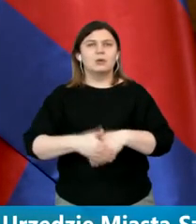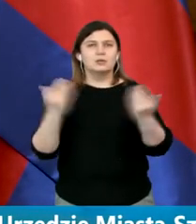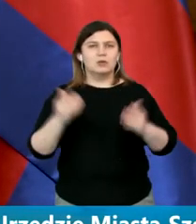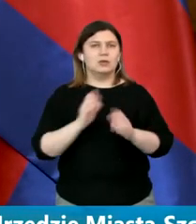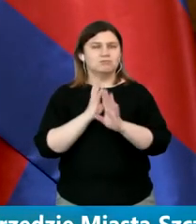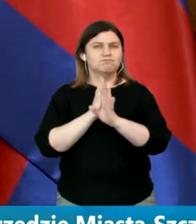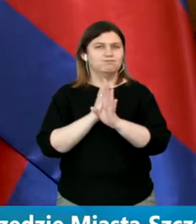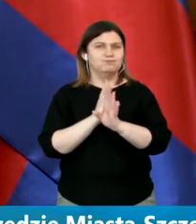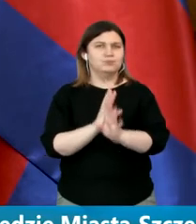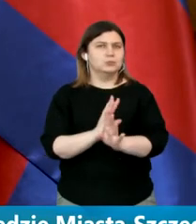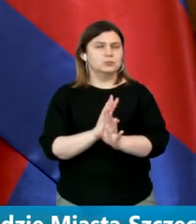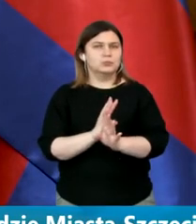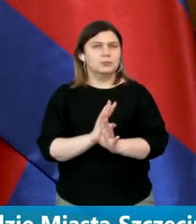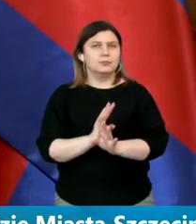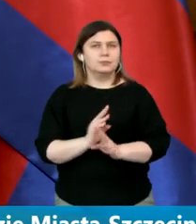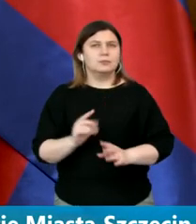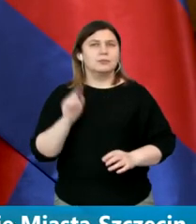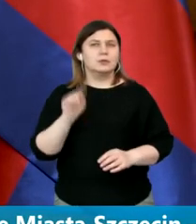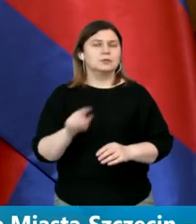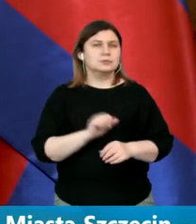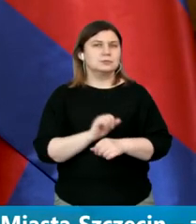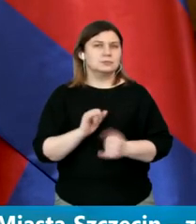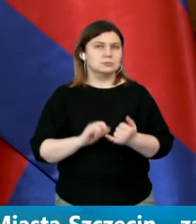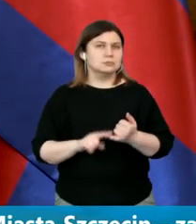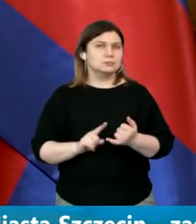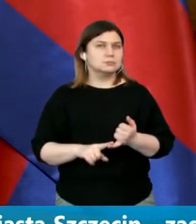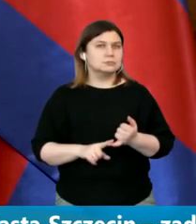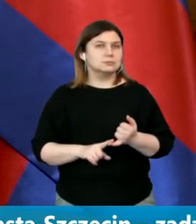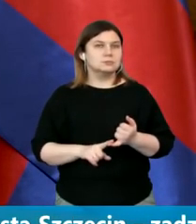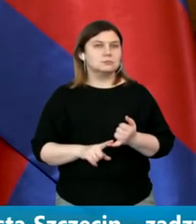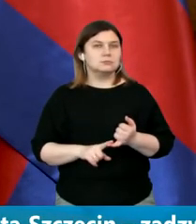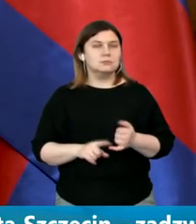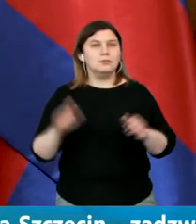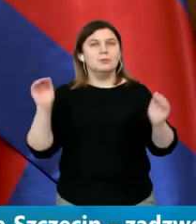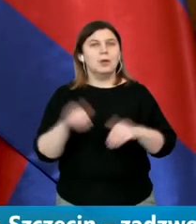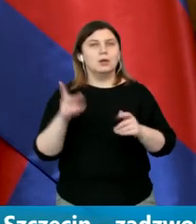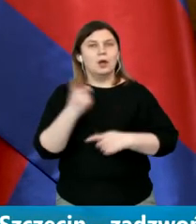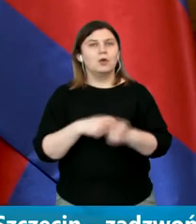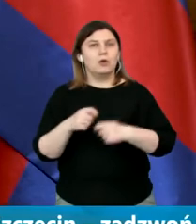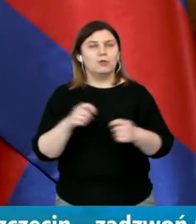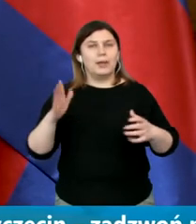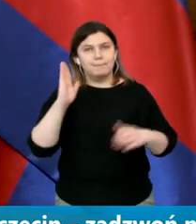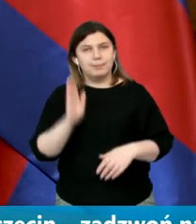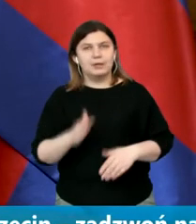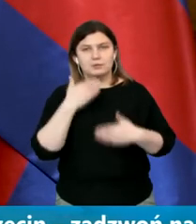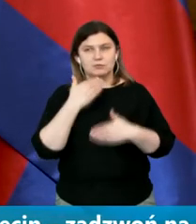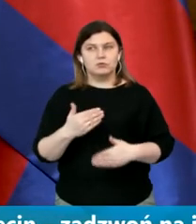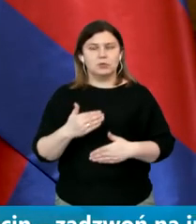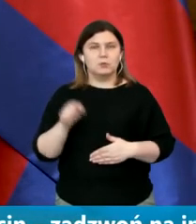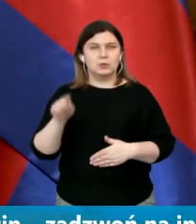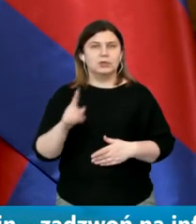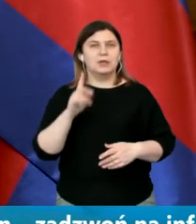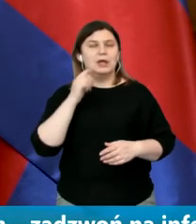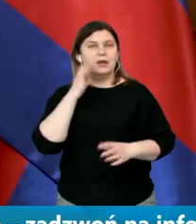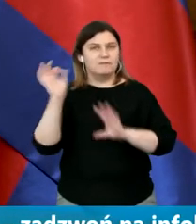korek i niestety być może jakieś rozwiązanie znajdziemy, także dziękuję za ten sygnał,